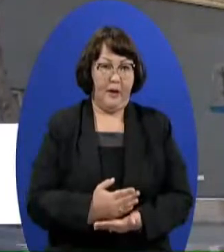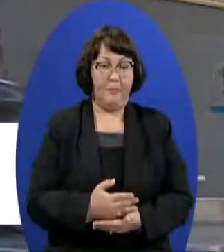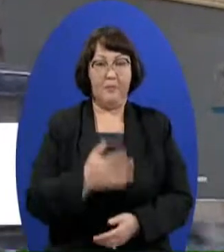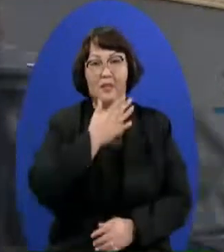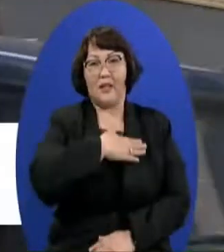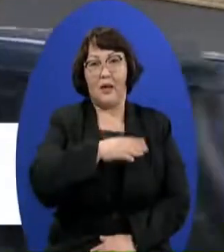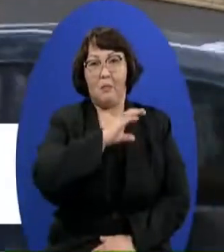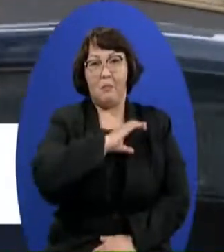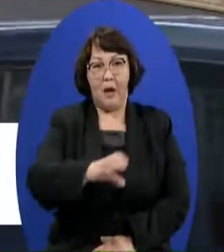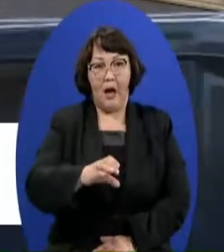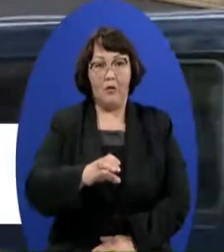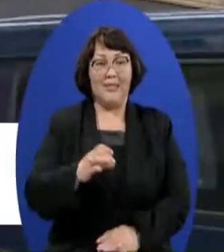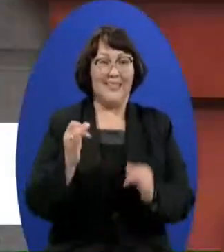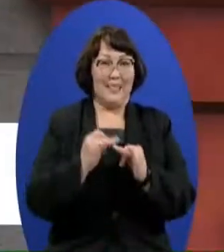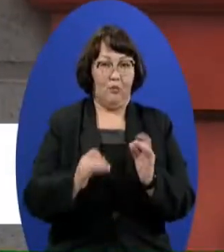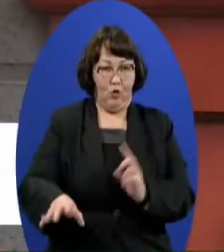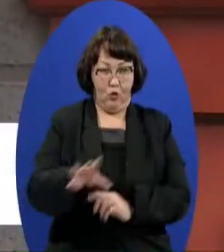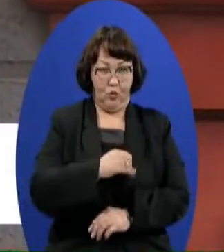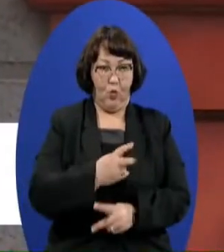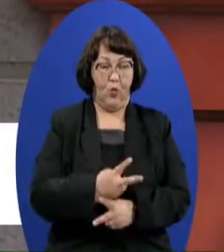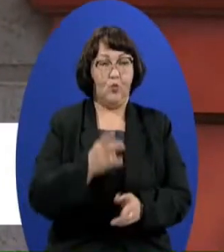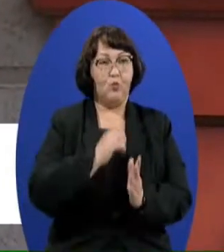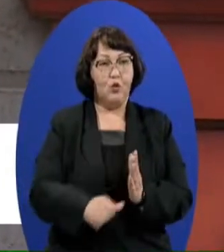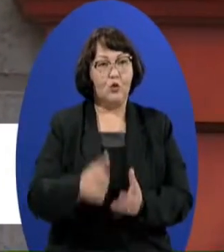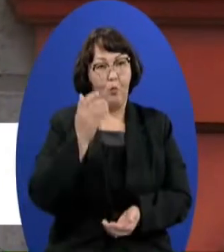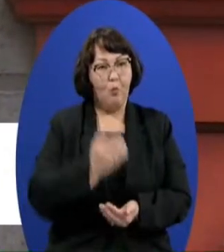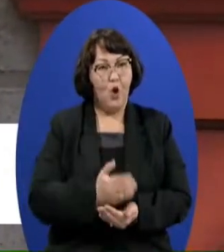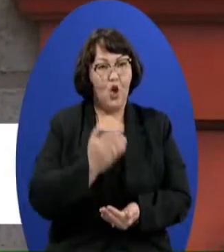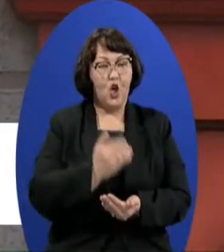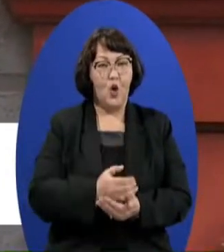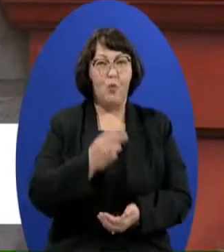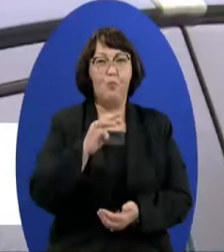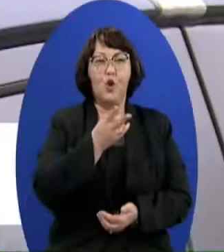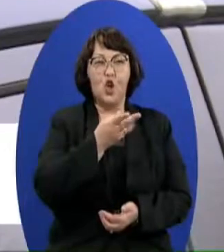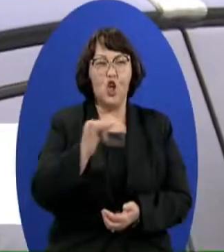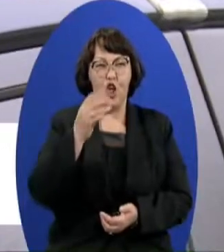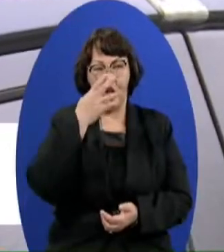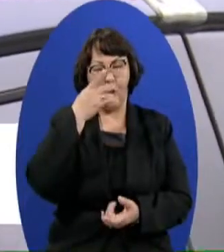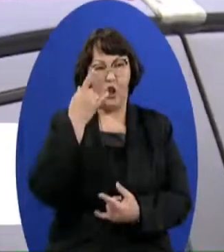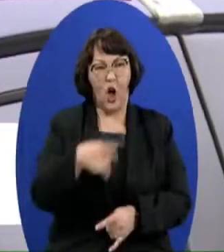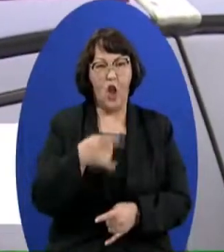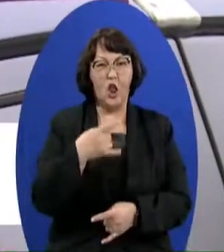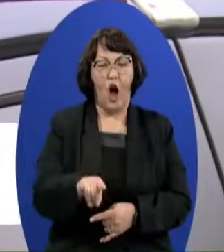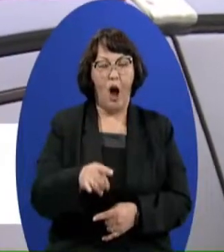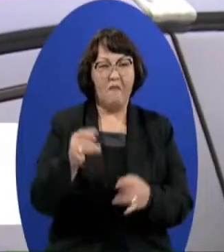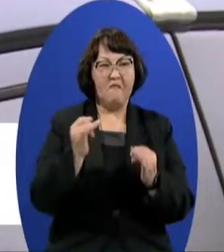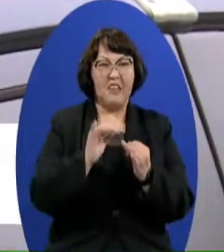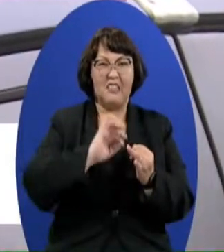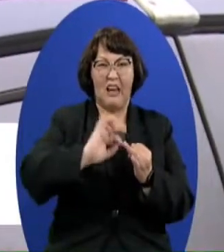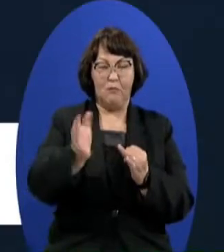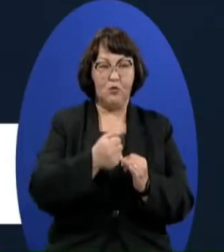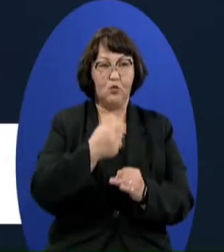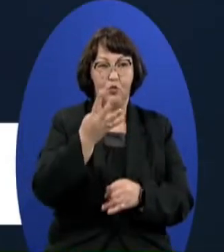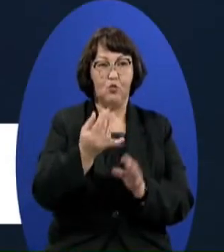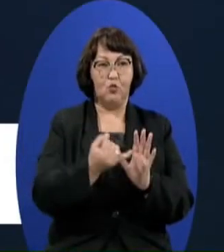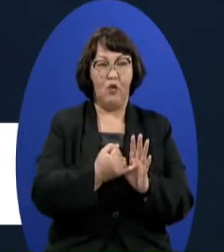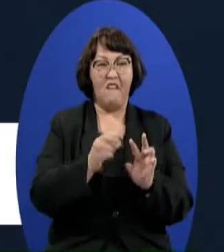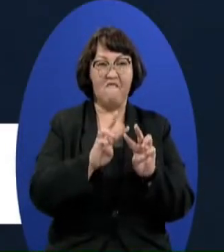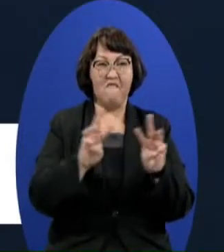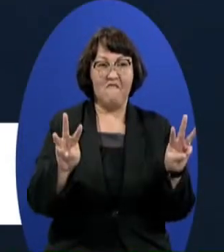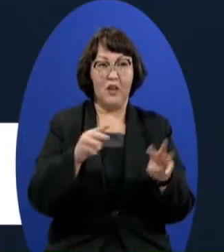Цагдаагийн байгууллага цахим орчинд үйлдэгдэж байгаа хууль бус Морито тоглоом зохион байгуулах гэмт хэрэгтэй тэмцэг чиглэлээр шалгалт хийж 46 веб хуудас,